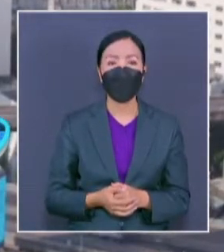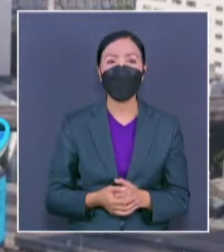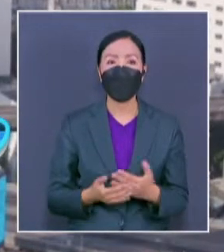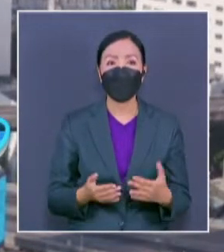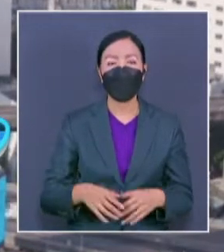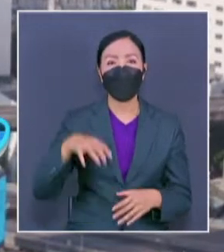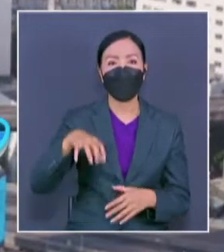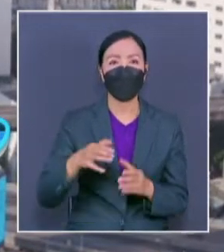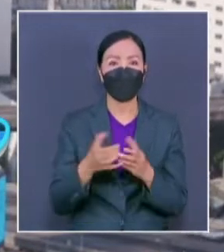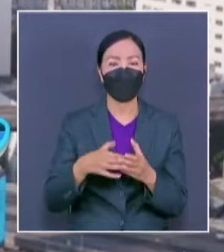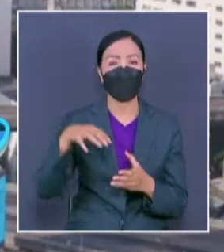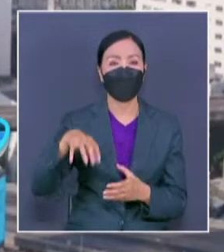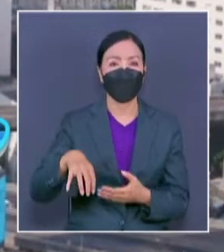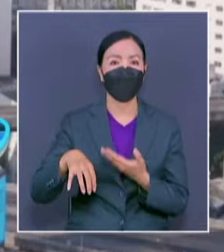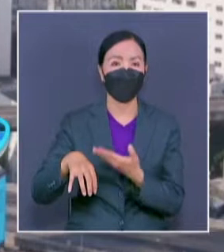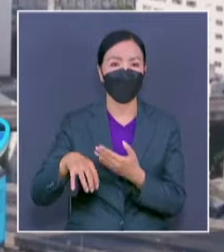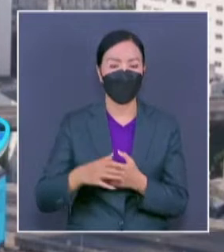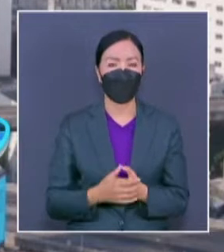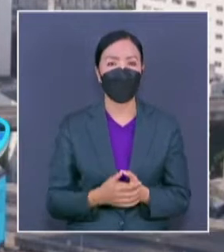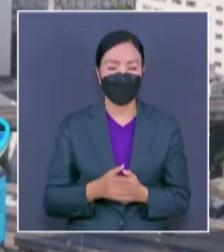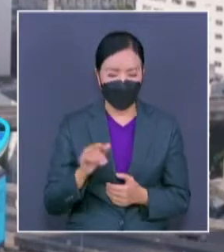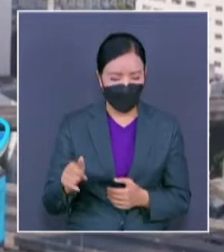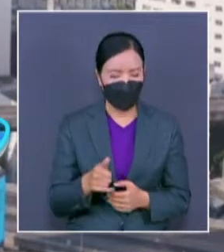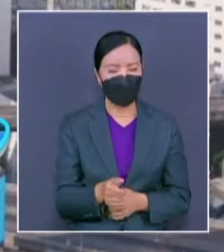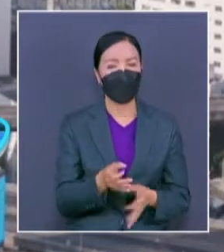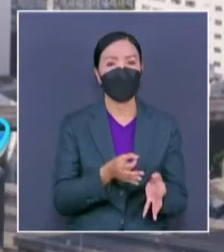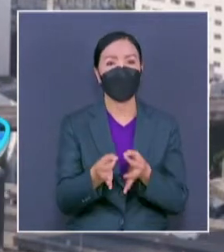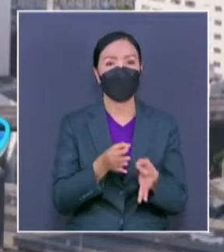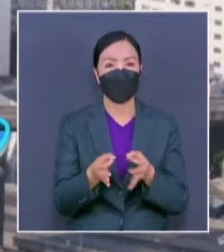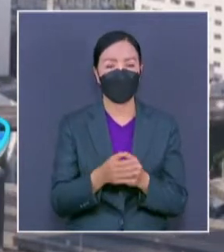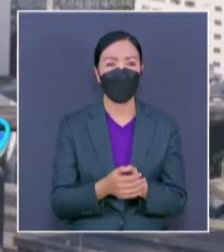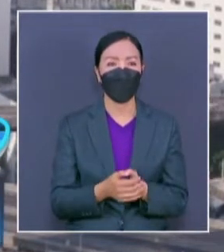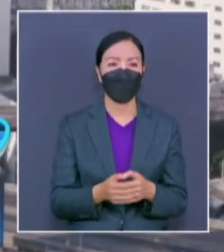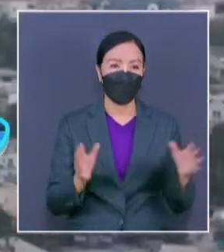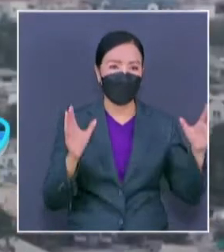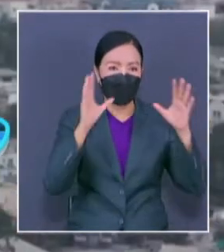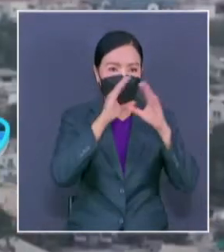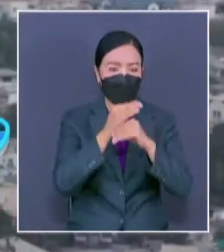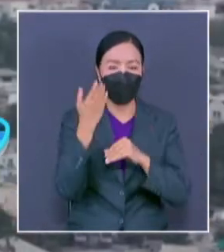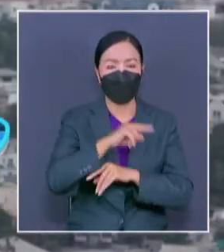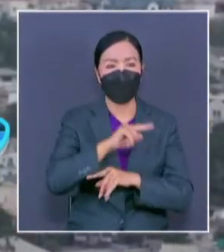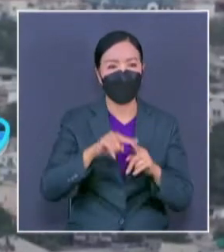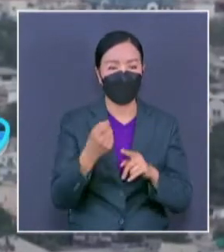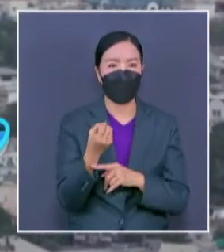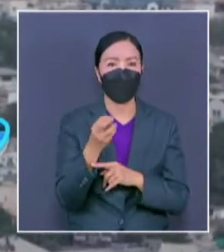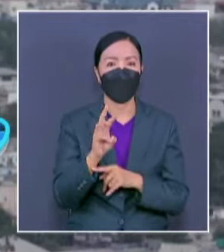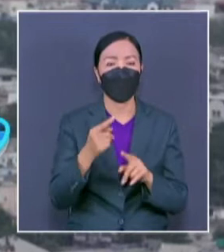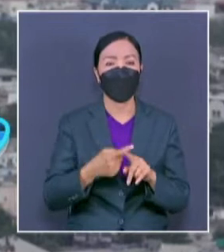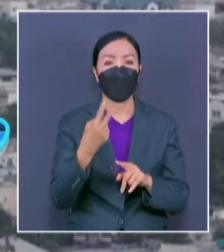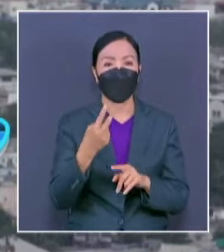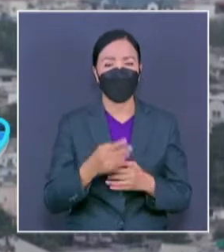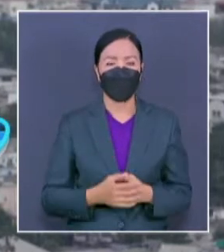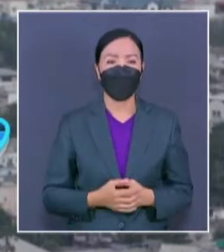ให้สำนักงานราชบัณฑิตยสภาต้องออกมาชี้แจงช่วงกลางดึกของวันที่16กุมภาพันธ์ที่ผ่านม